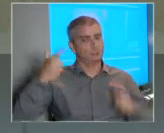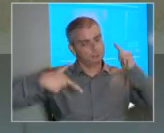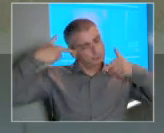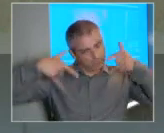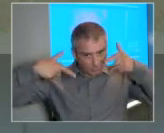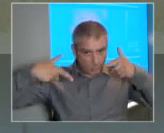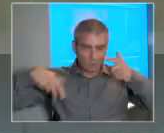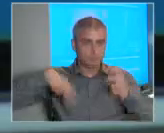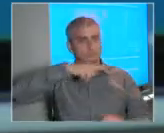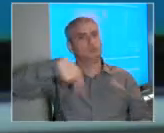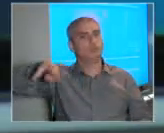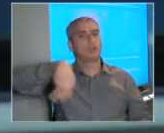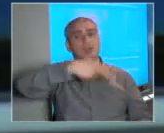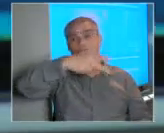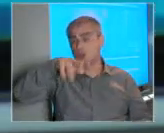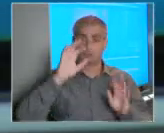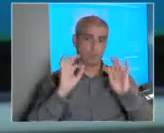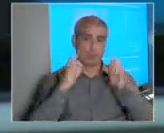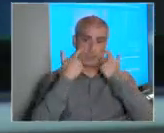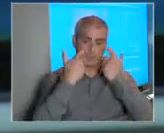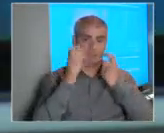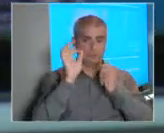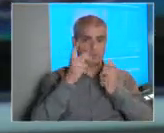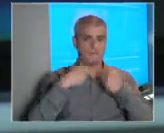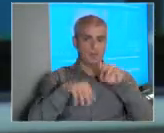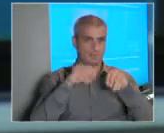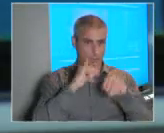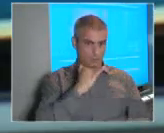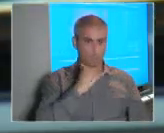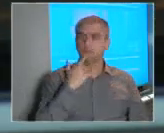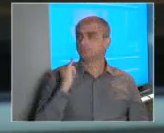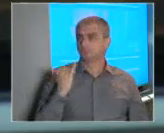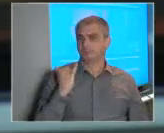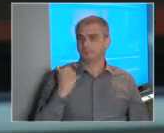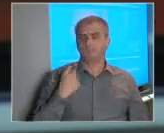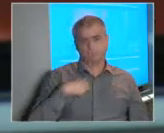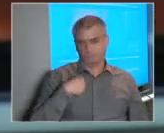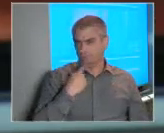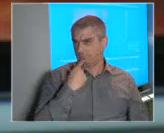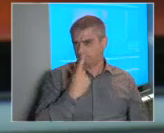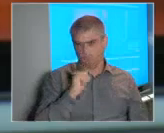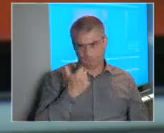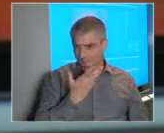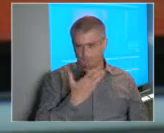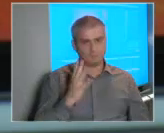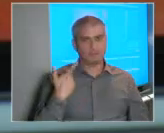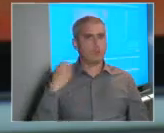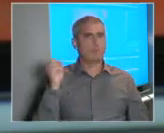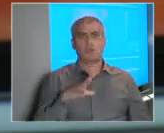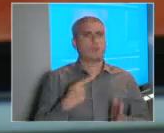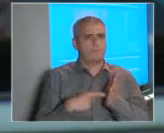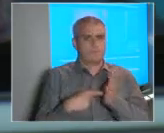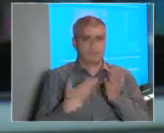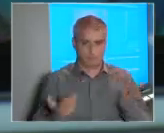מצלמות משוטטות של פקחים מטעם ועדת הבחירות, נכון? נכון, אנחנו נזכיר קודם כל מאיפה הגענו לזה